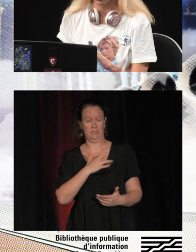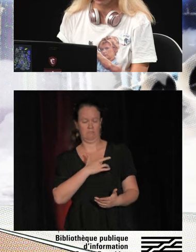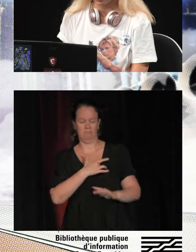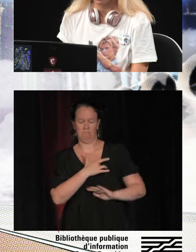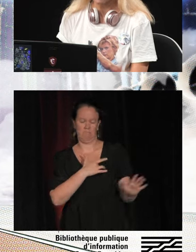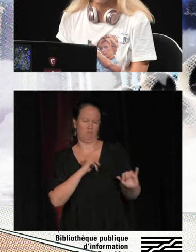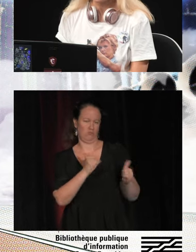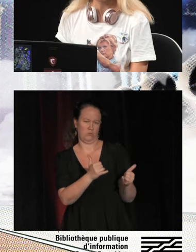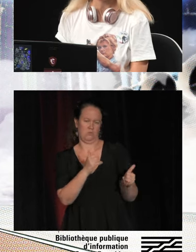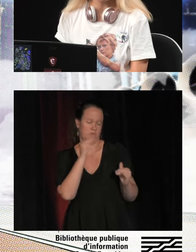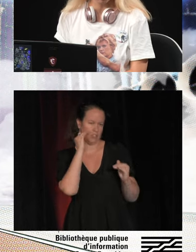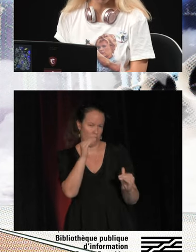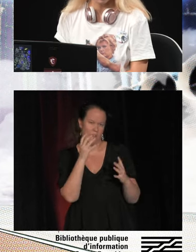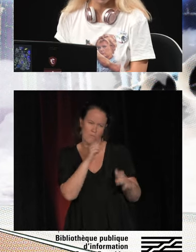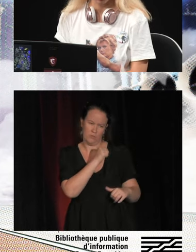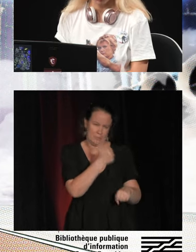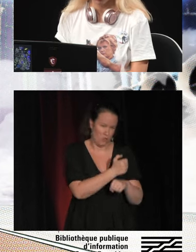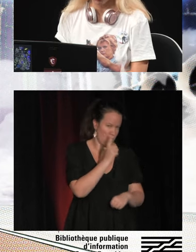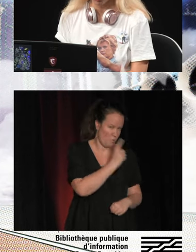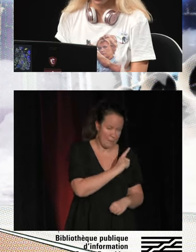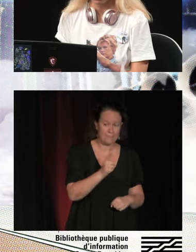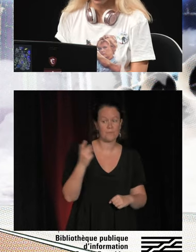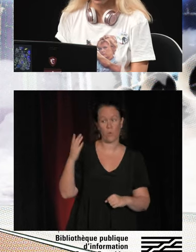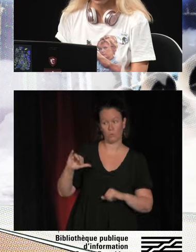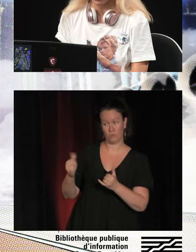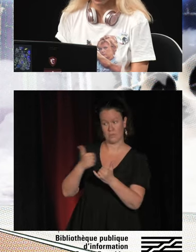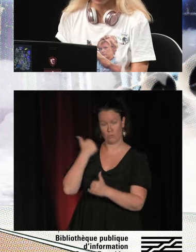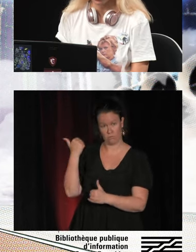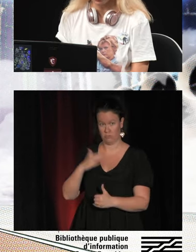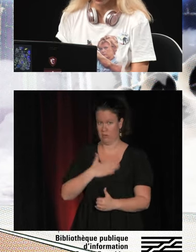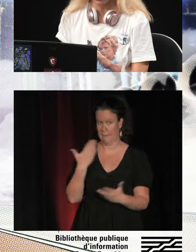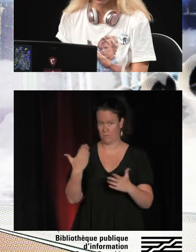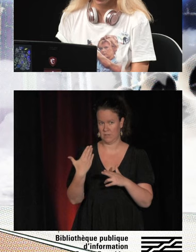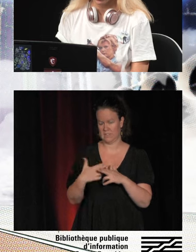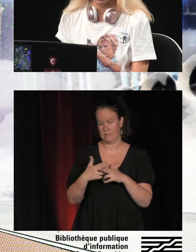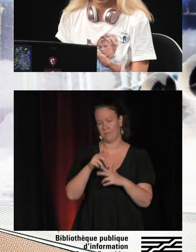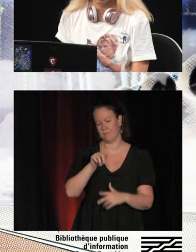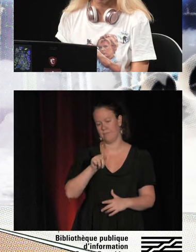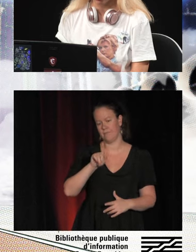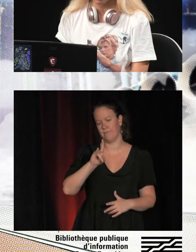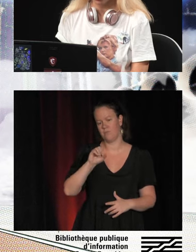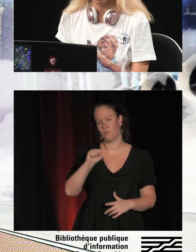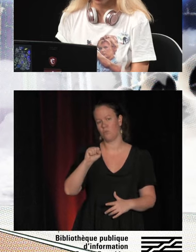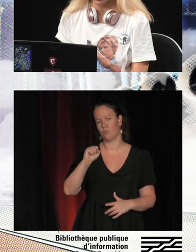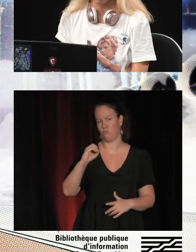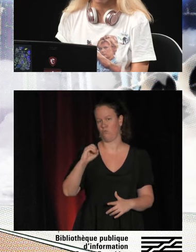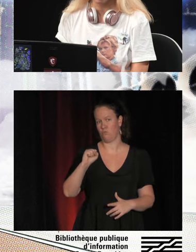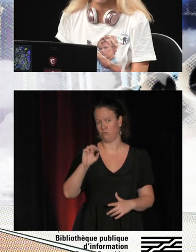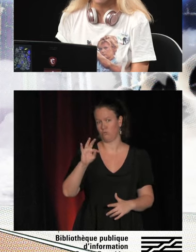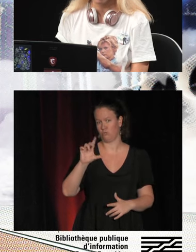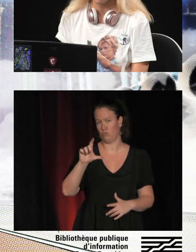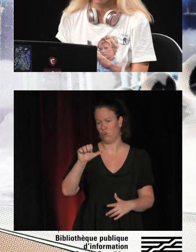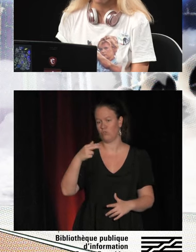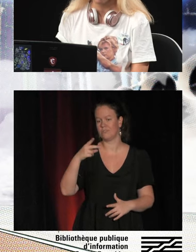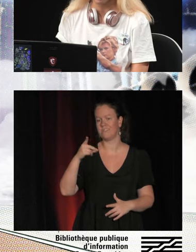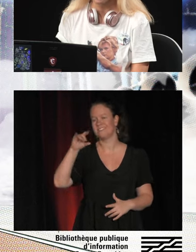je trouve la catégorie folle. Et il y a un autre jeu indé que j'aime beaucoup, que j'ai découvert cette année, qui s'appelle Ghostland Yard. Et je pense que Ghostland Yard, je vais m'y mettre